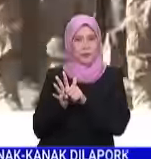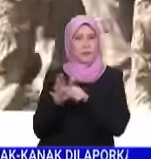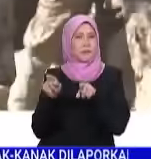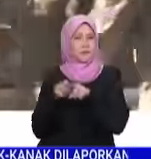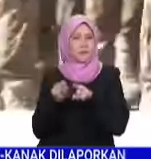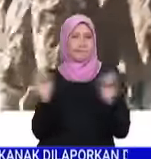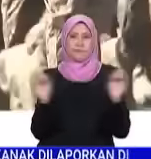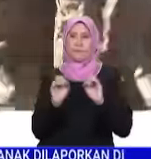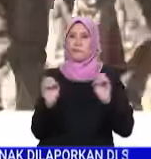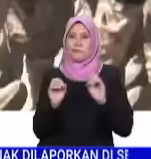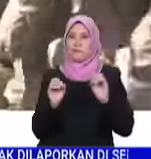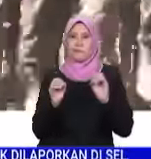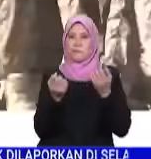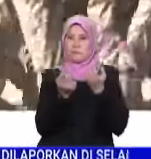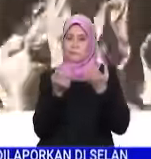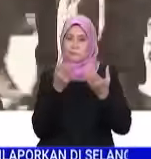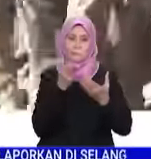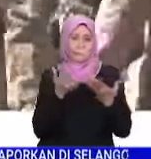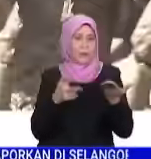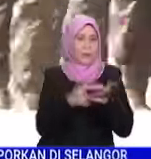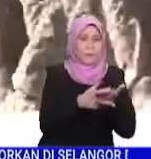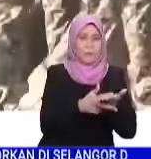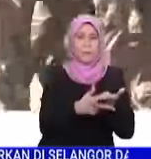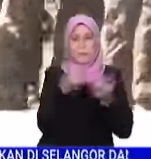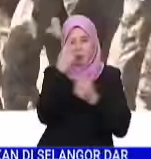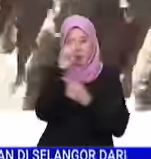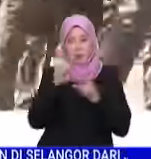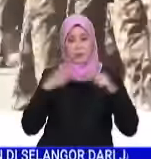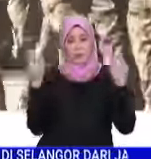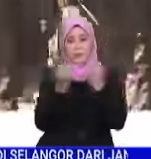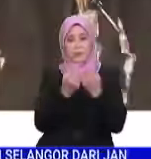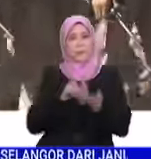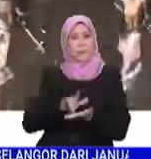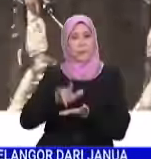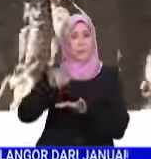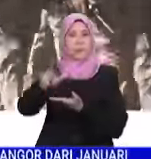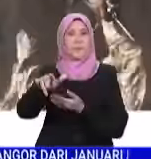tidak menjejaskan kesiapsagaan anggota malbat ke